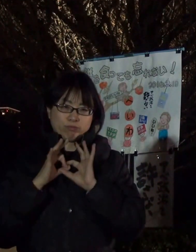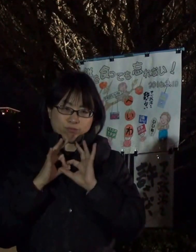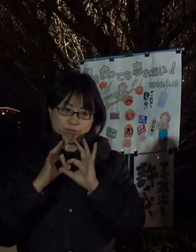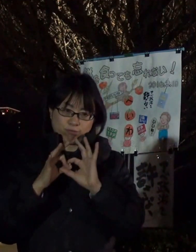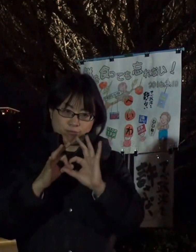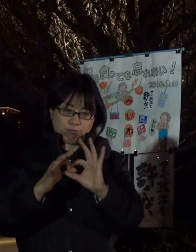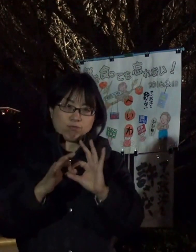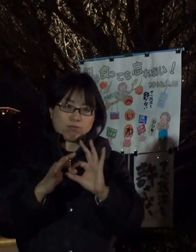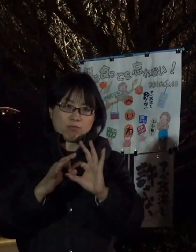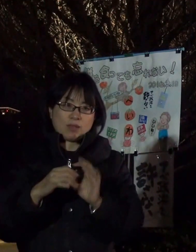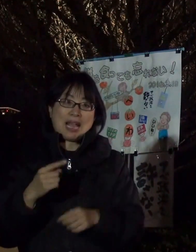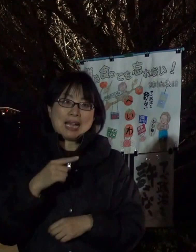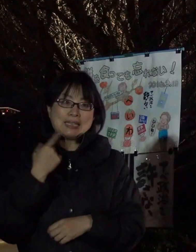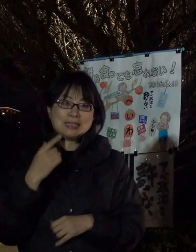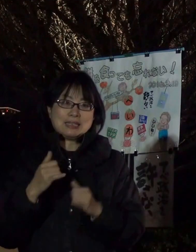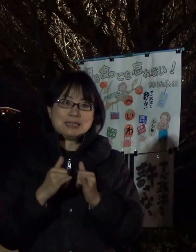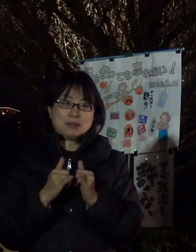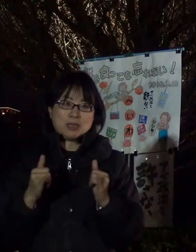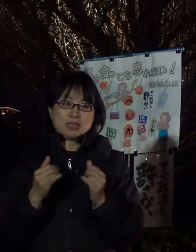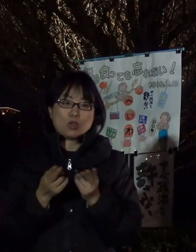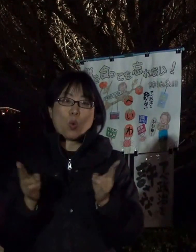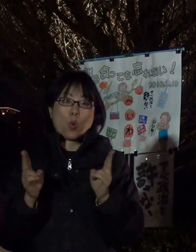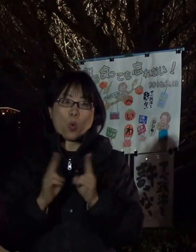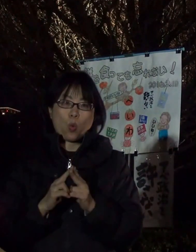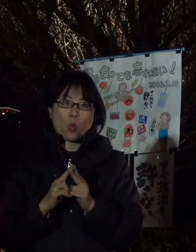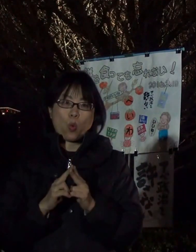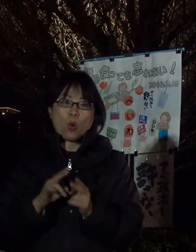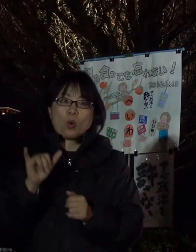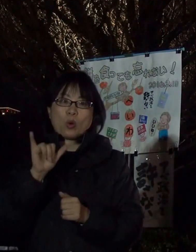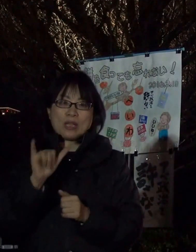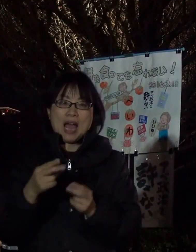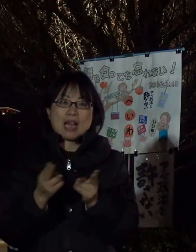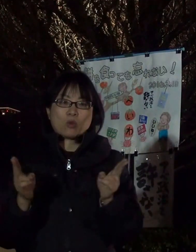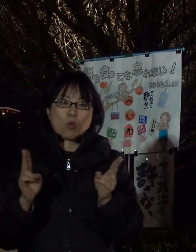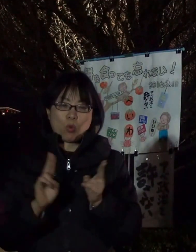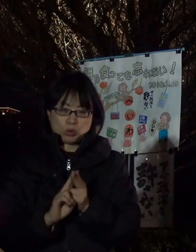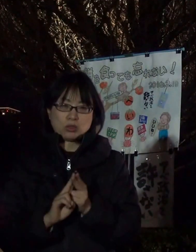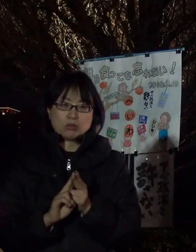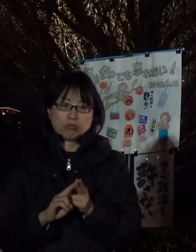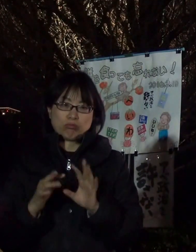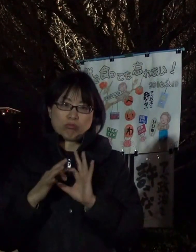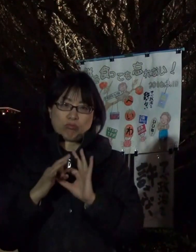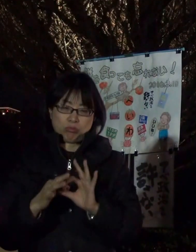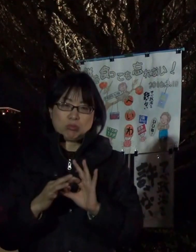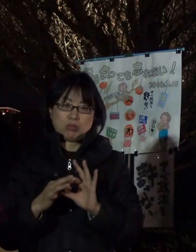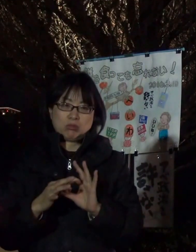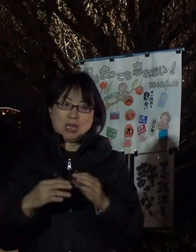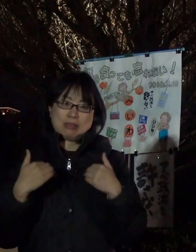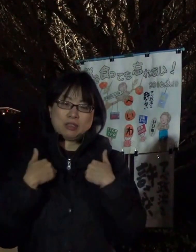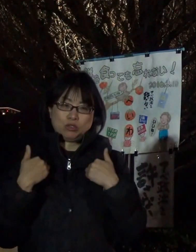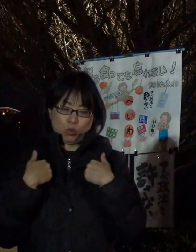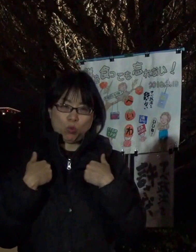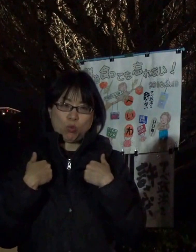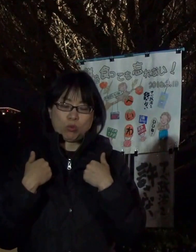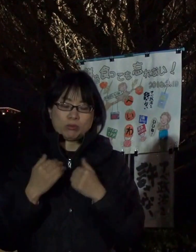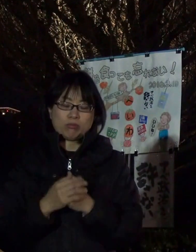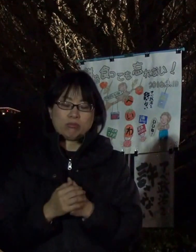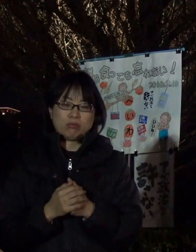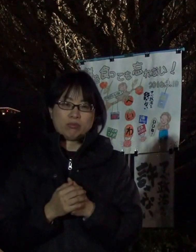が野党でいないととんでもない国がまた繰り返すと。だから我々生きてる限